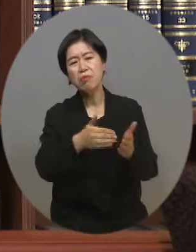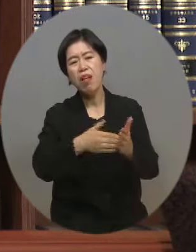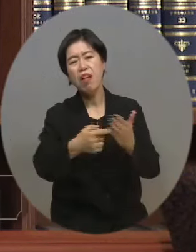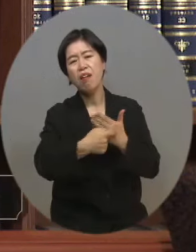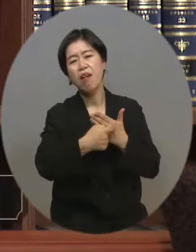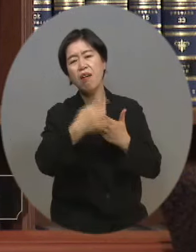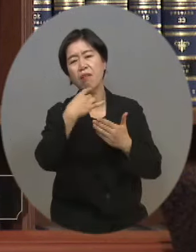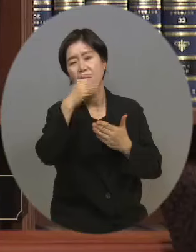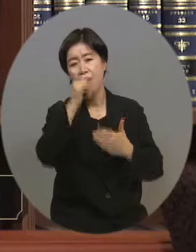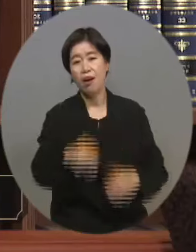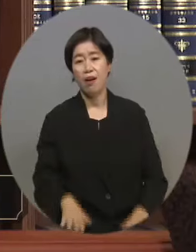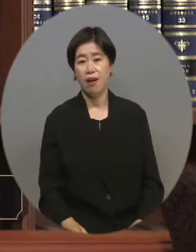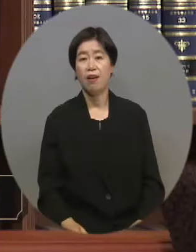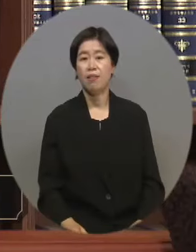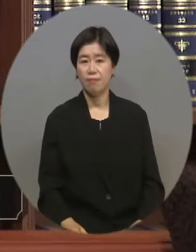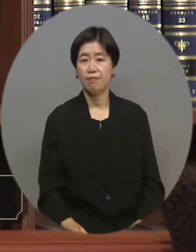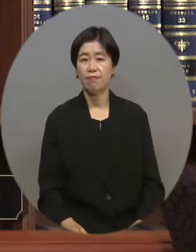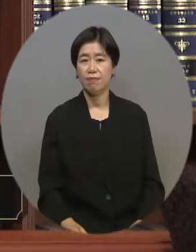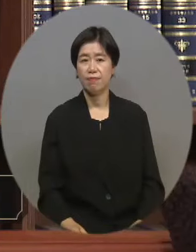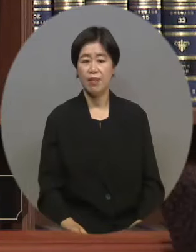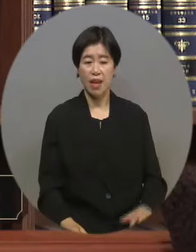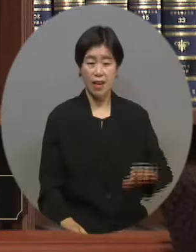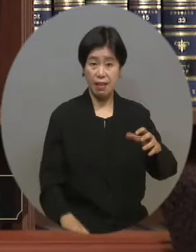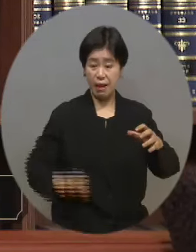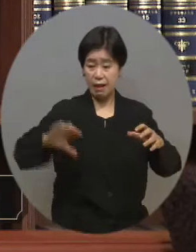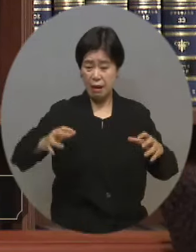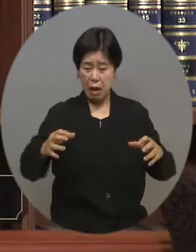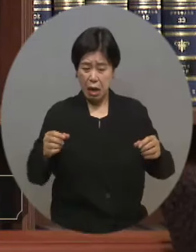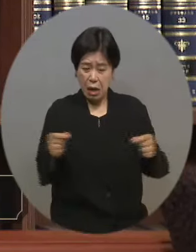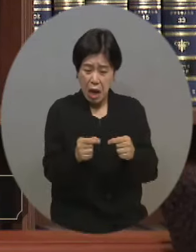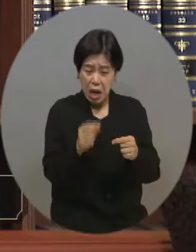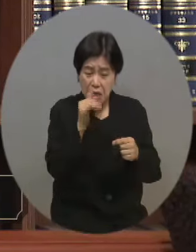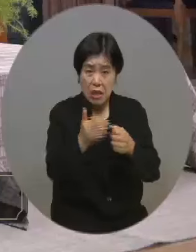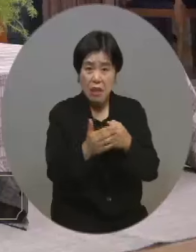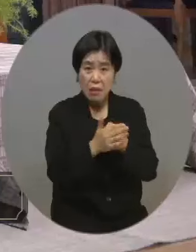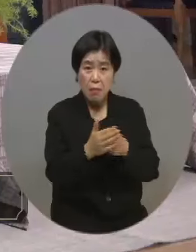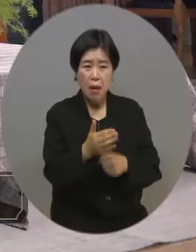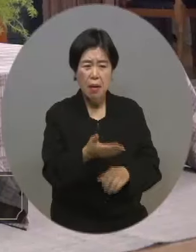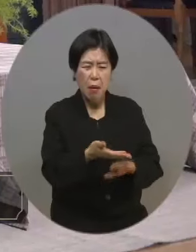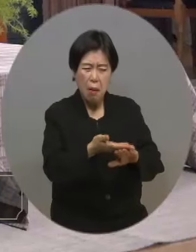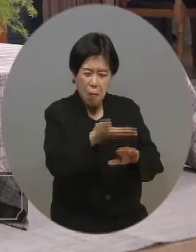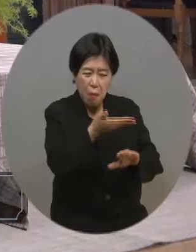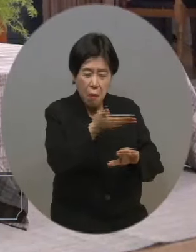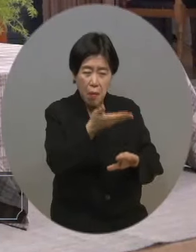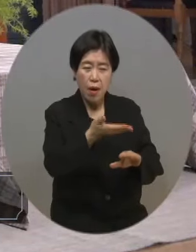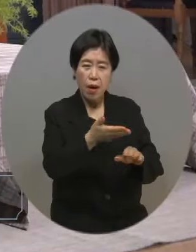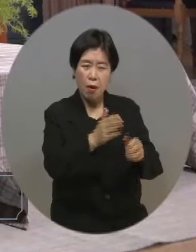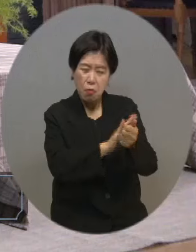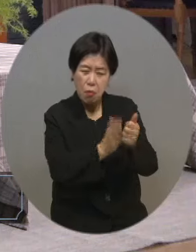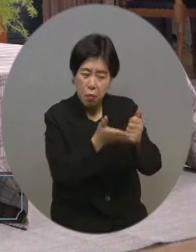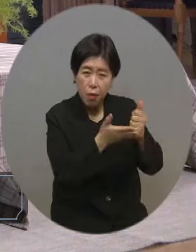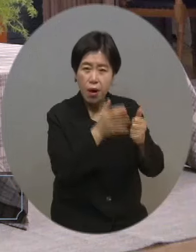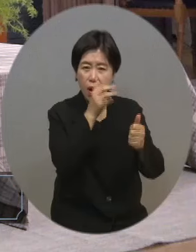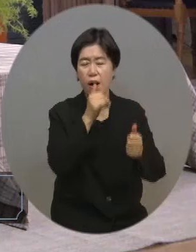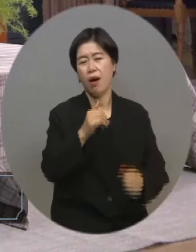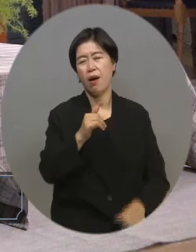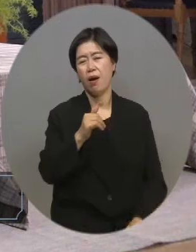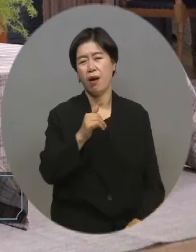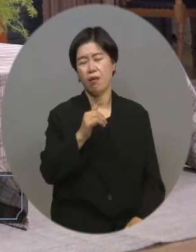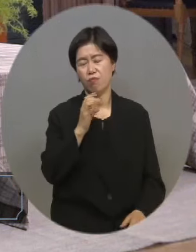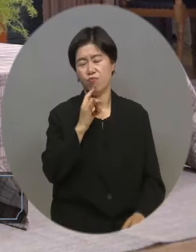아니죠. 그럼 지정학적으로 전략적인 지정학적으로. 위치 가치가 그렇죠. 있었기 때문에 그렇죠. 북한을 그렇죠. 대우를 이제 했다라고 북한이 보시는 거예요. 이제 살아 있어야지 자유주의